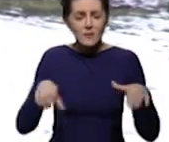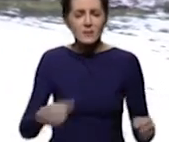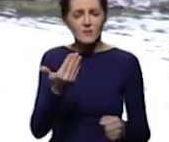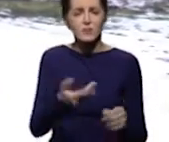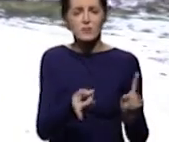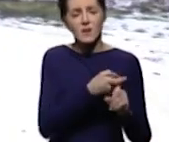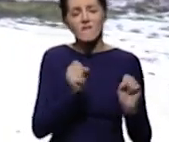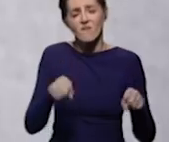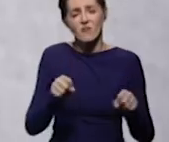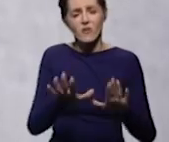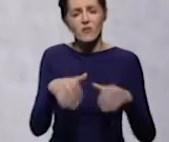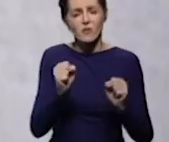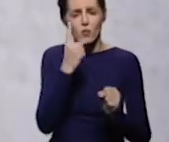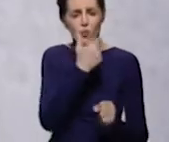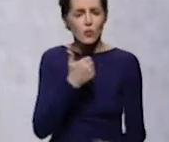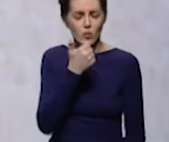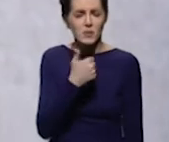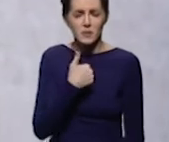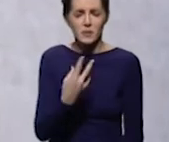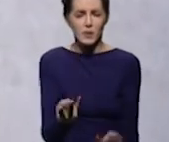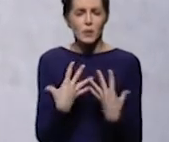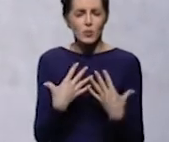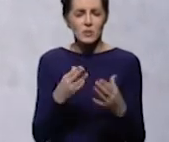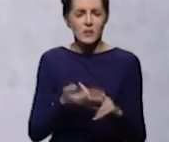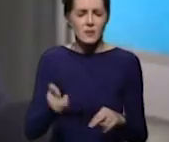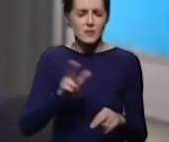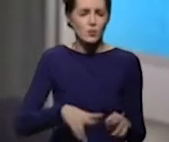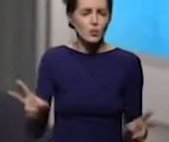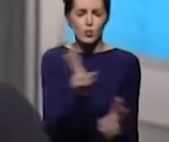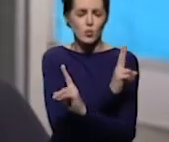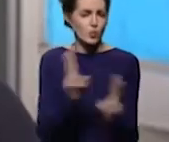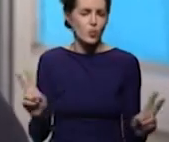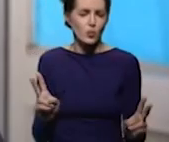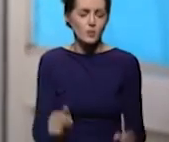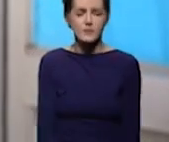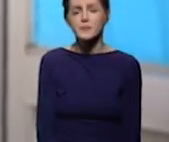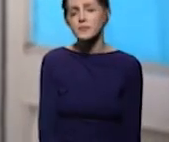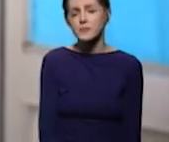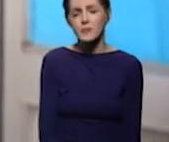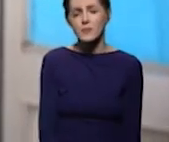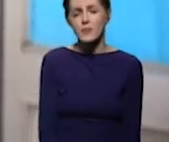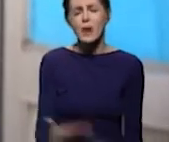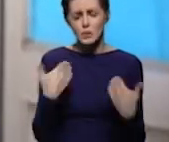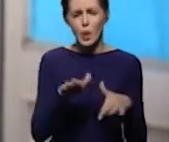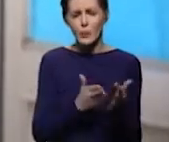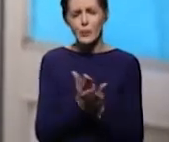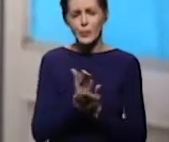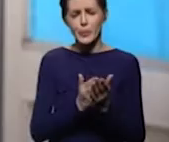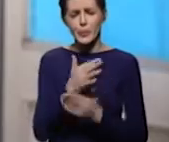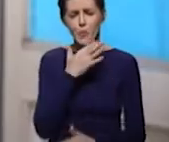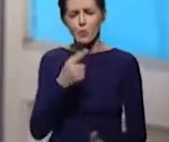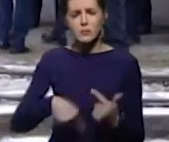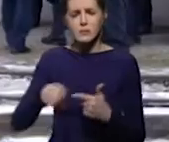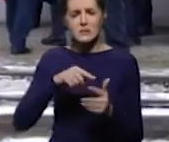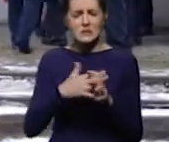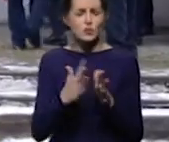і візьмуть цього року. Нікому ми не нужні, та і все. Це годів 10. Все, отут села не